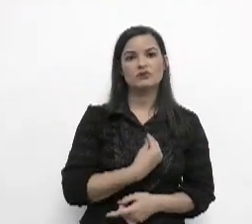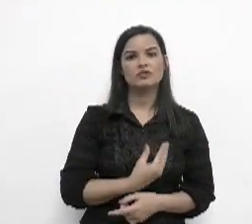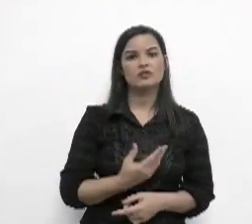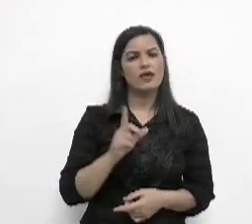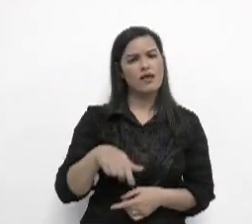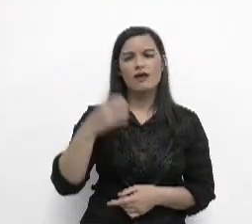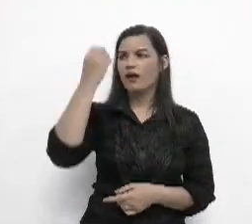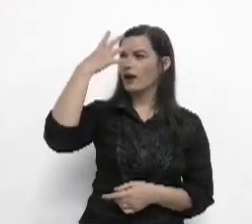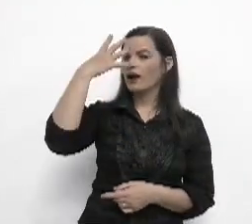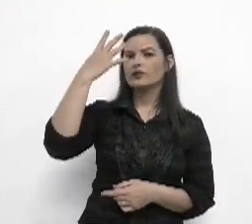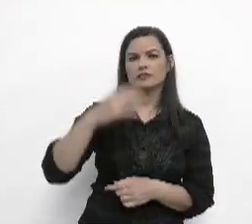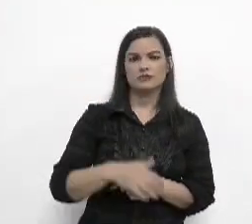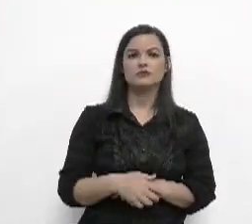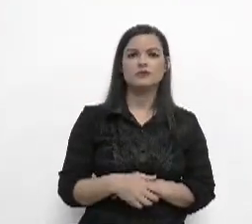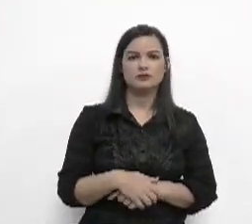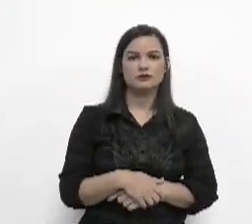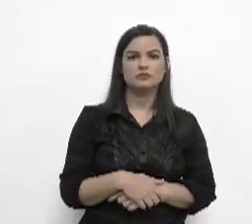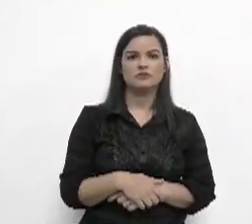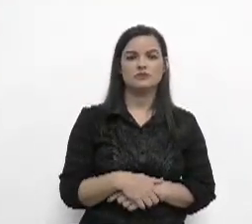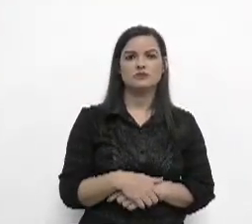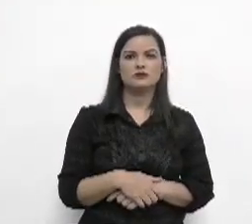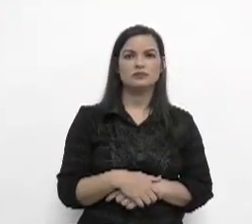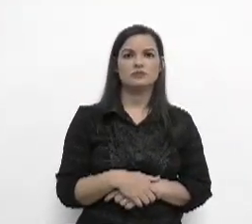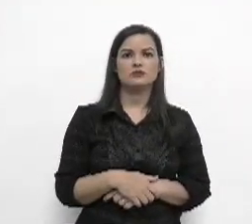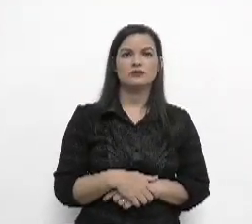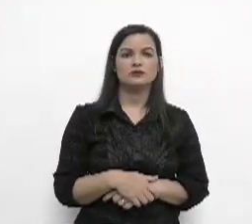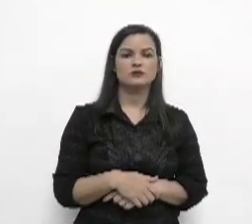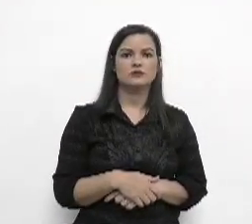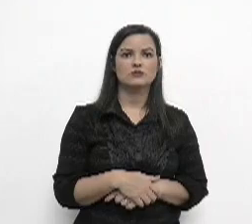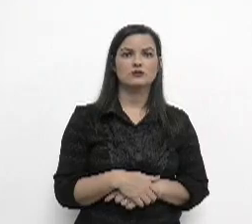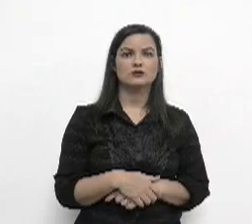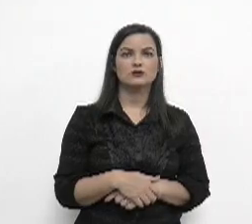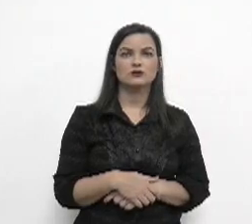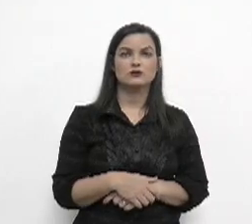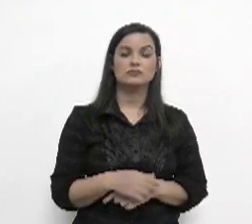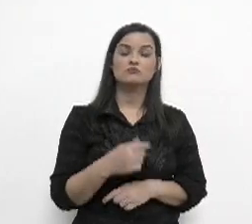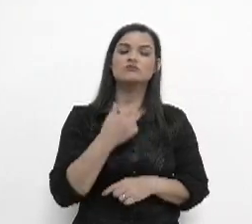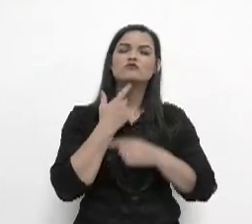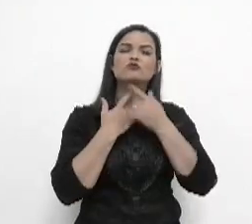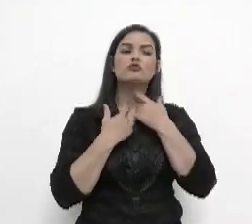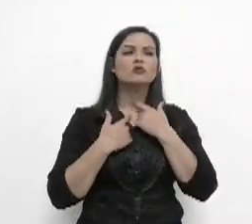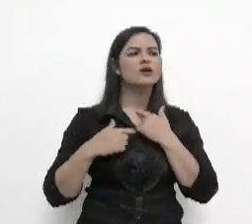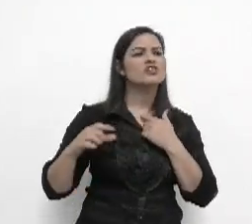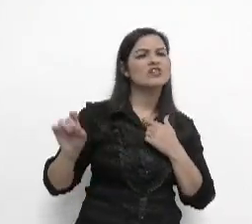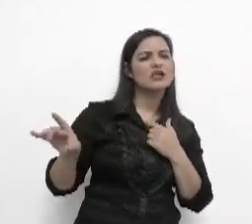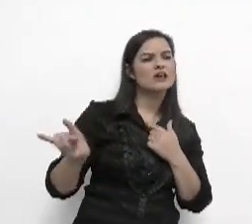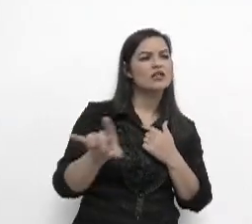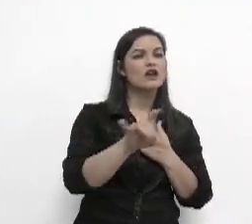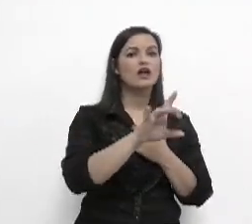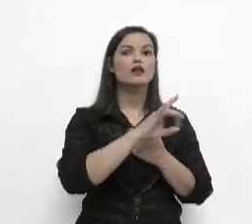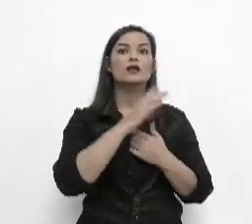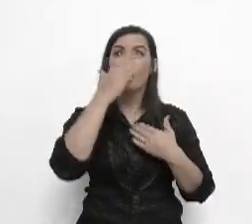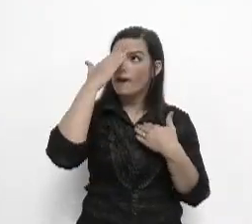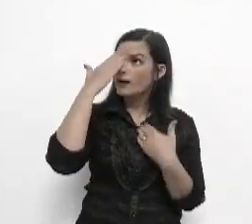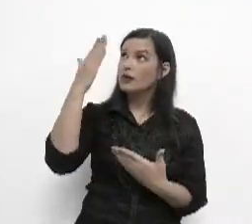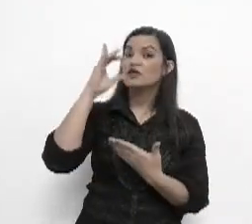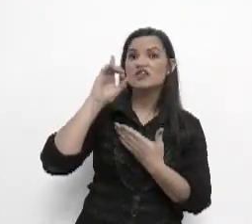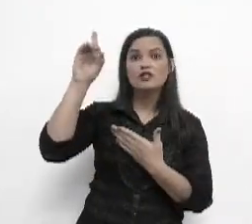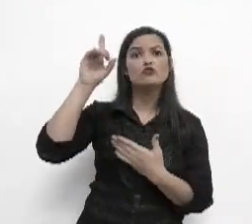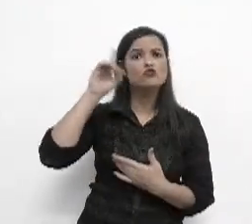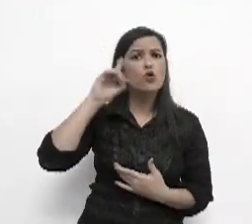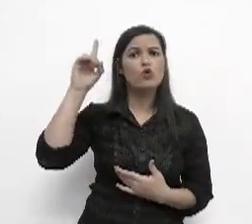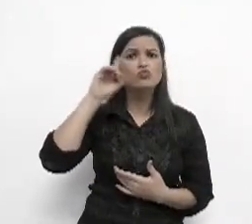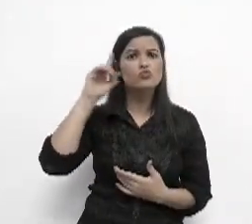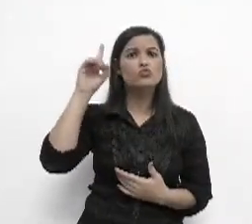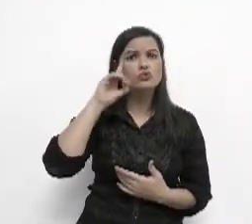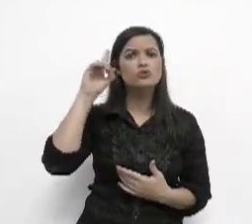irmãos. 나는 여러분 모두가 이 은혜의 날마다 감사할 수 있기를 축복합니다. Eu desejo que cada irmão aqui possa agradecer por essa graça todos os seus